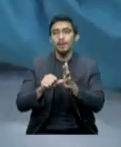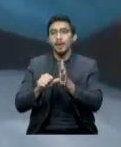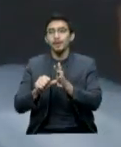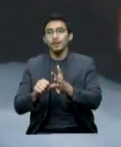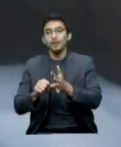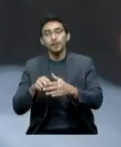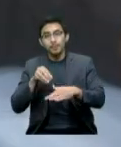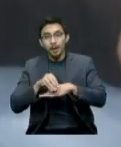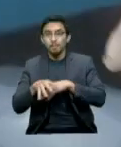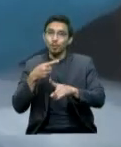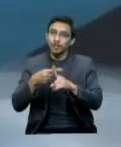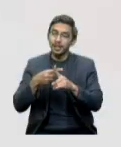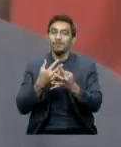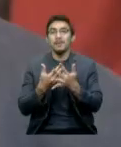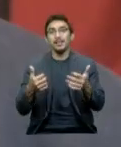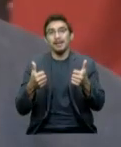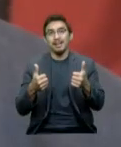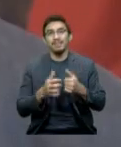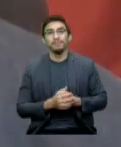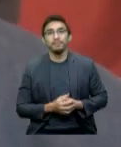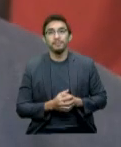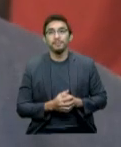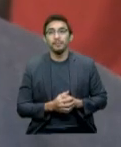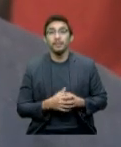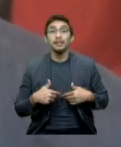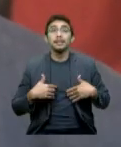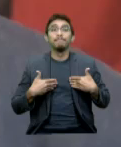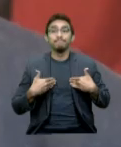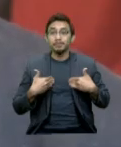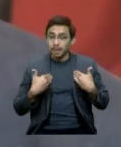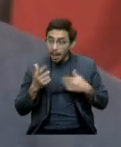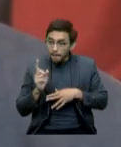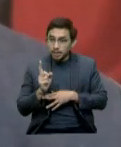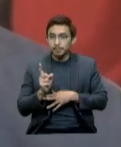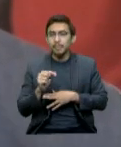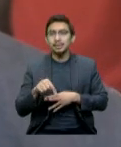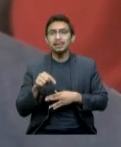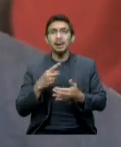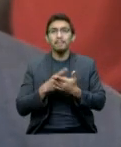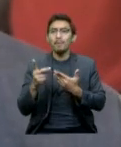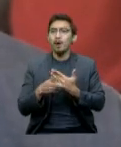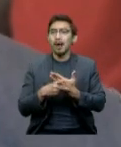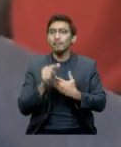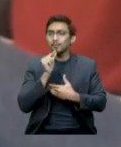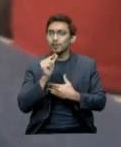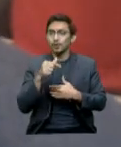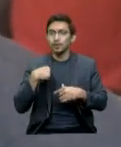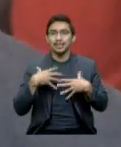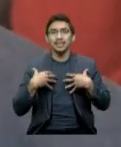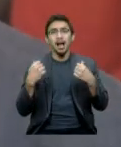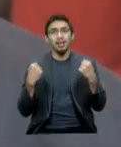bagi kehidupan masyarakat. Saya cukup senang juga sih ya, karena kan juga ini program yang sangat menyehatkan juga, terutama bagi kita